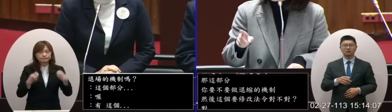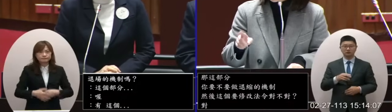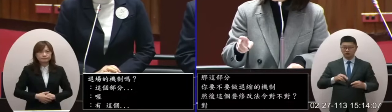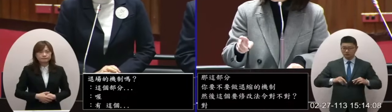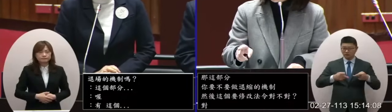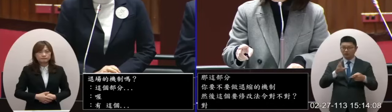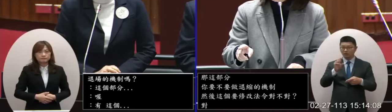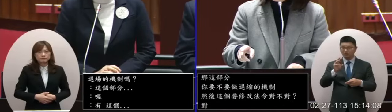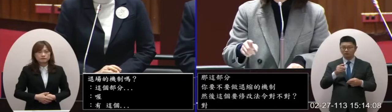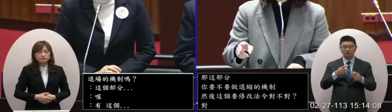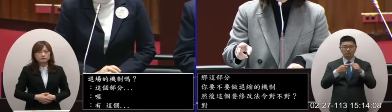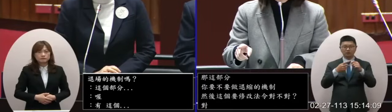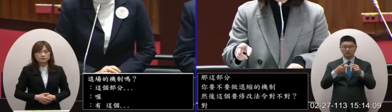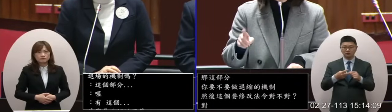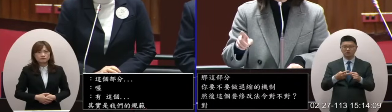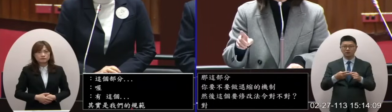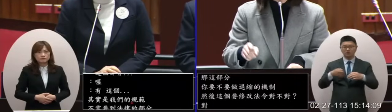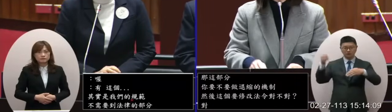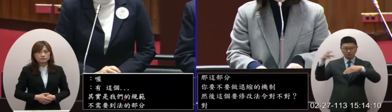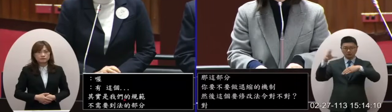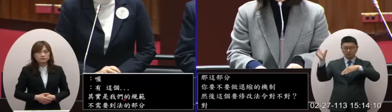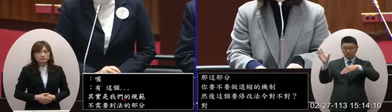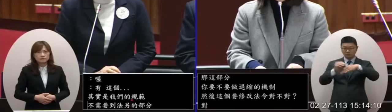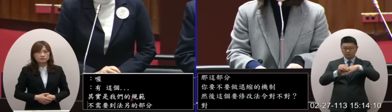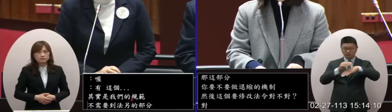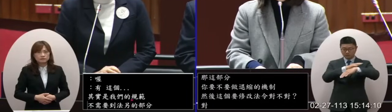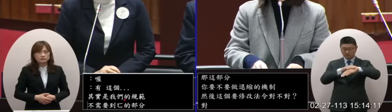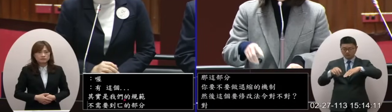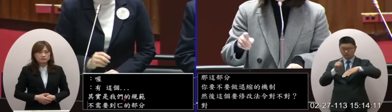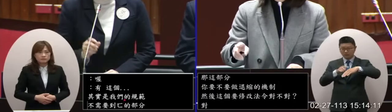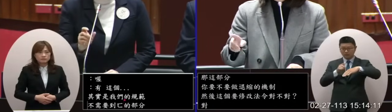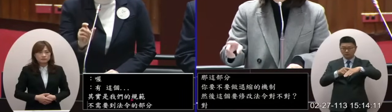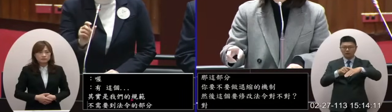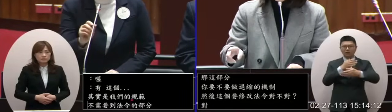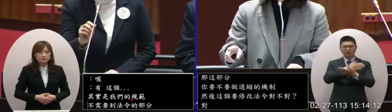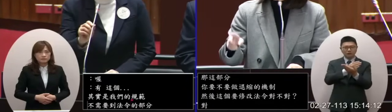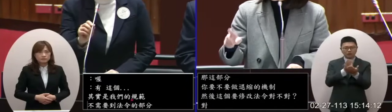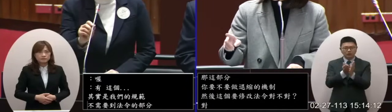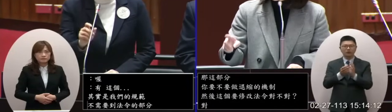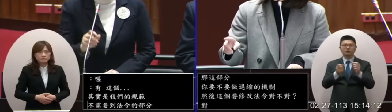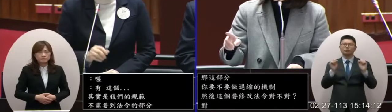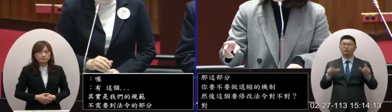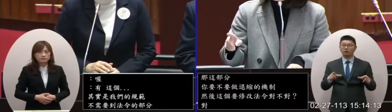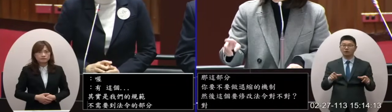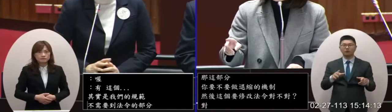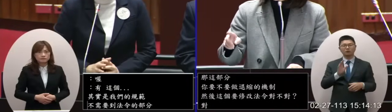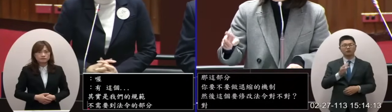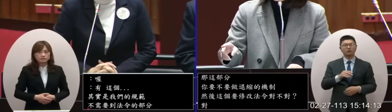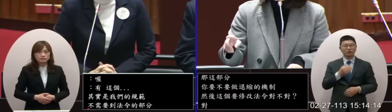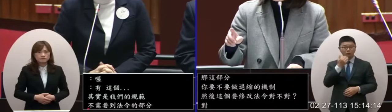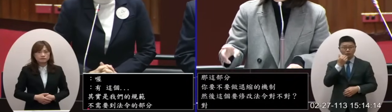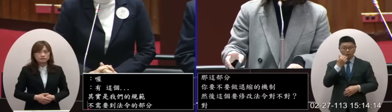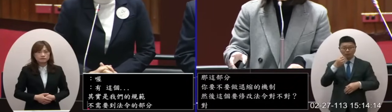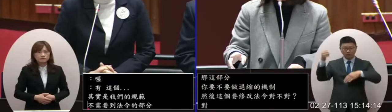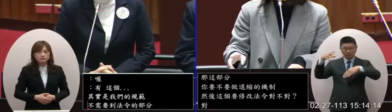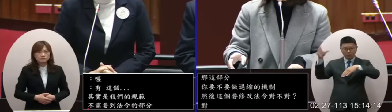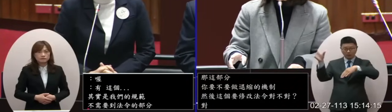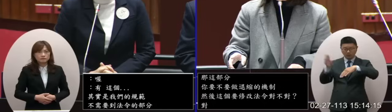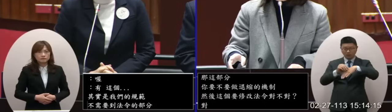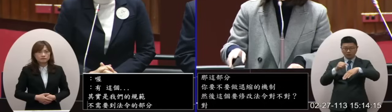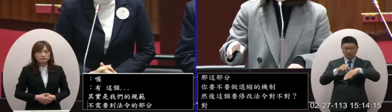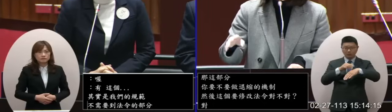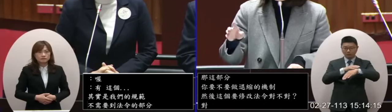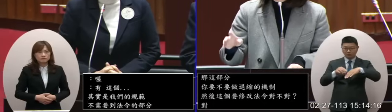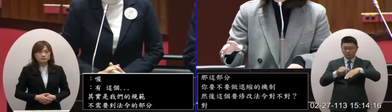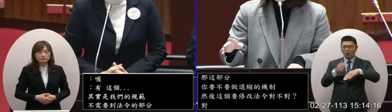后发电的太阳能板也有非常多种哎。那未来比较高发电效率的太阳能板是